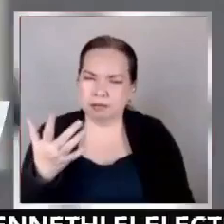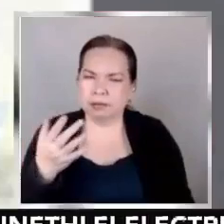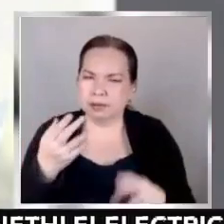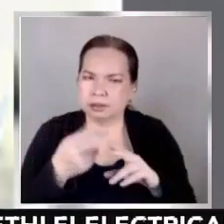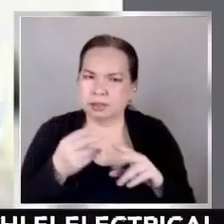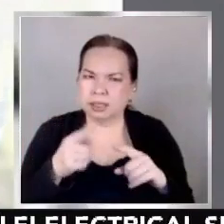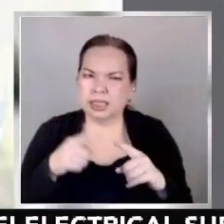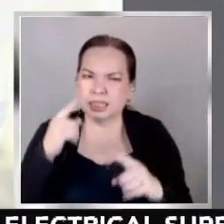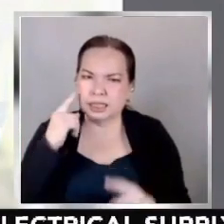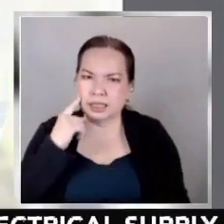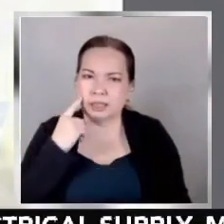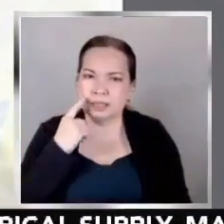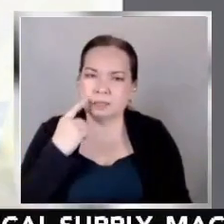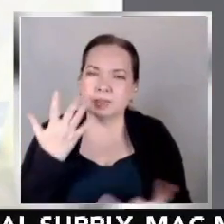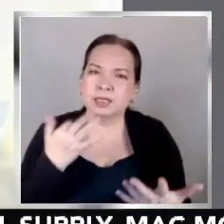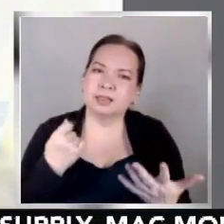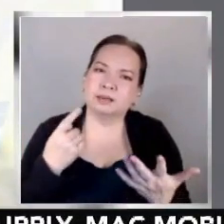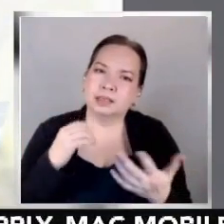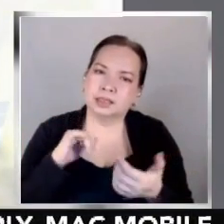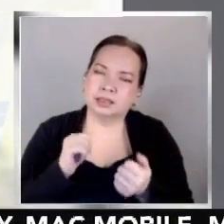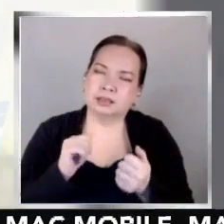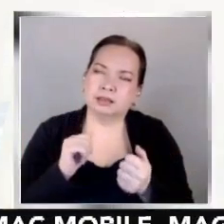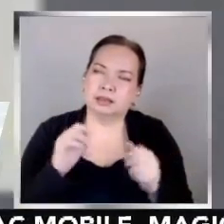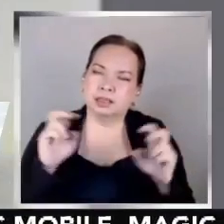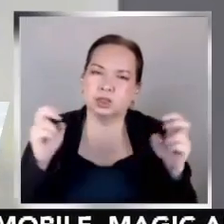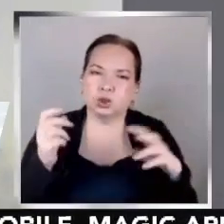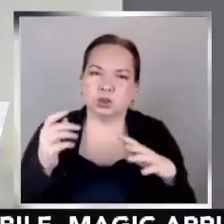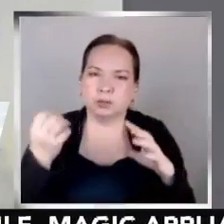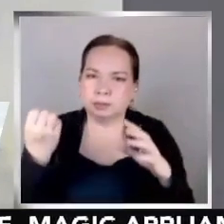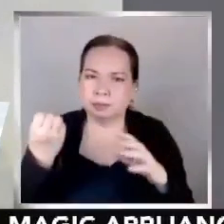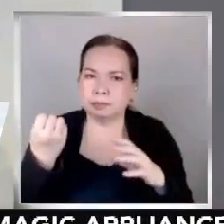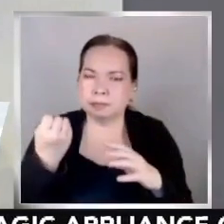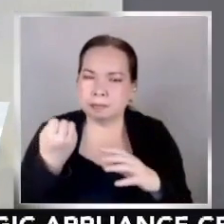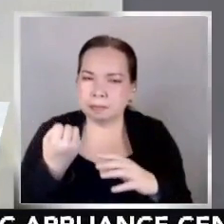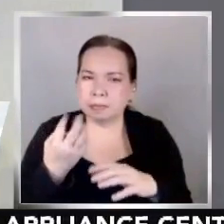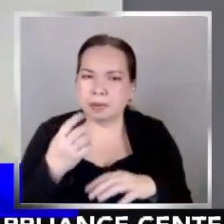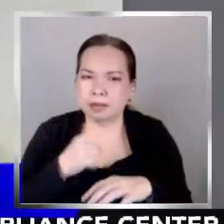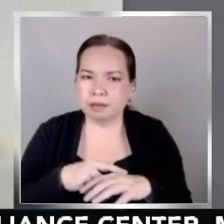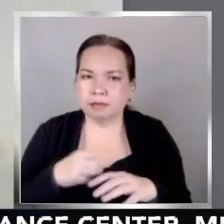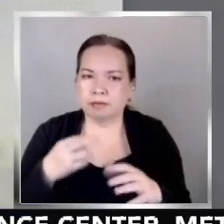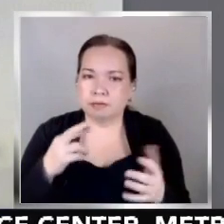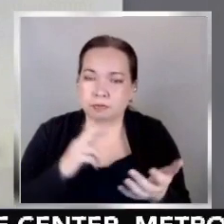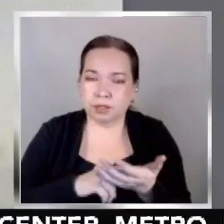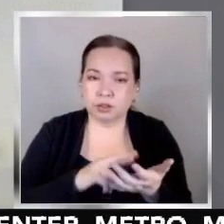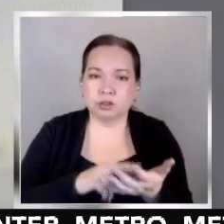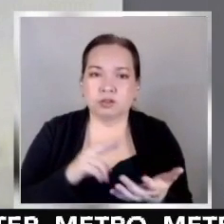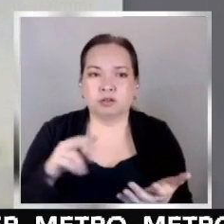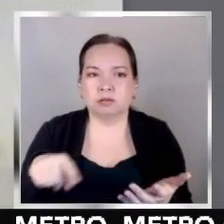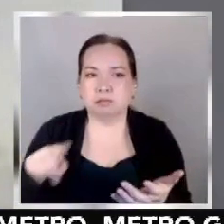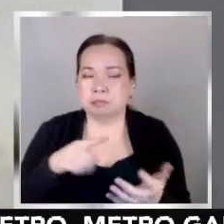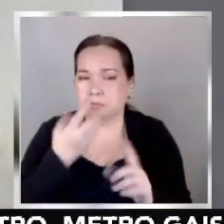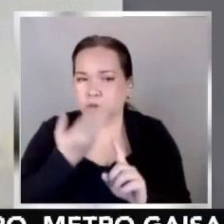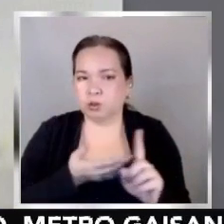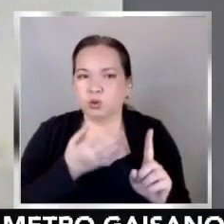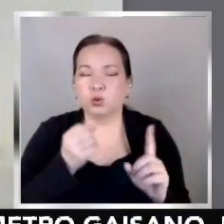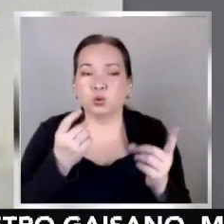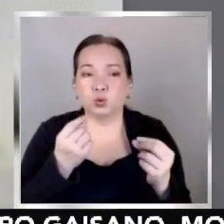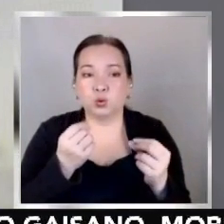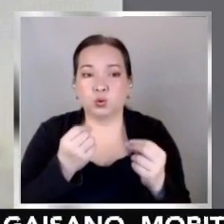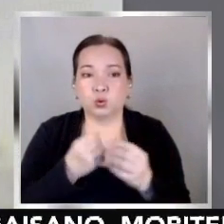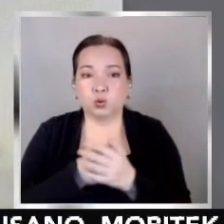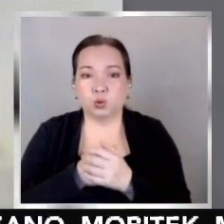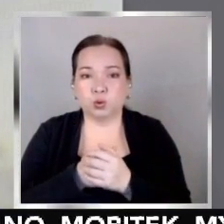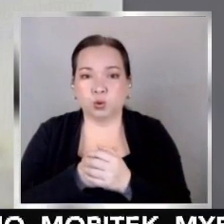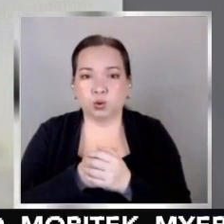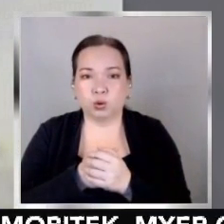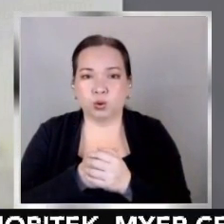of multiple registered document po ng isang tao. So pagka ganung case po, ang prevailing record po niya ay kung ano